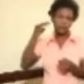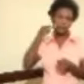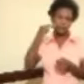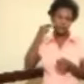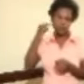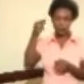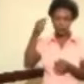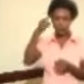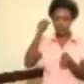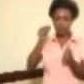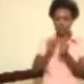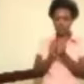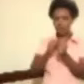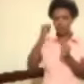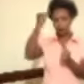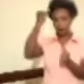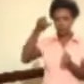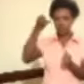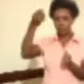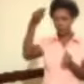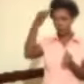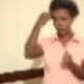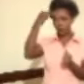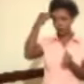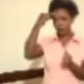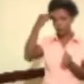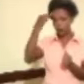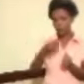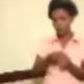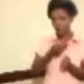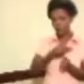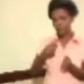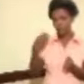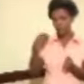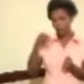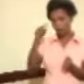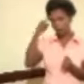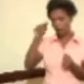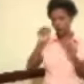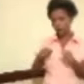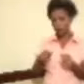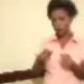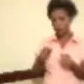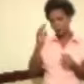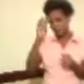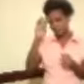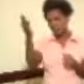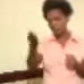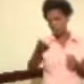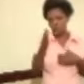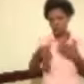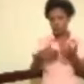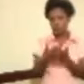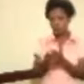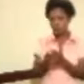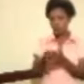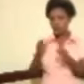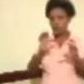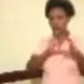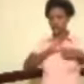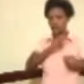Monsieur Joseph Martelly, Joseph Michel Martelly. Nous gagnons pour nous prendre temps pour nous saluer, membres, messieurs et membres corps diplomatique, chef